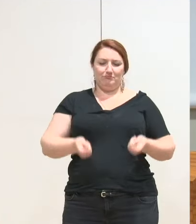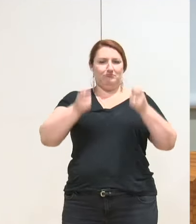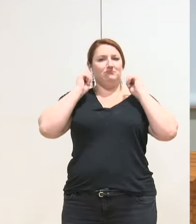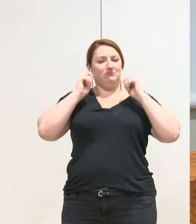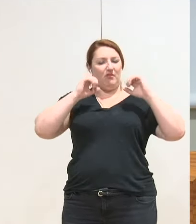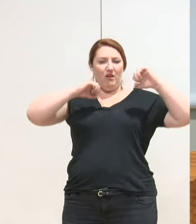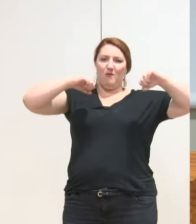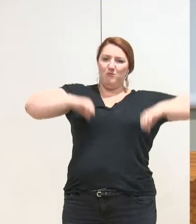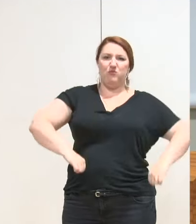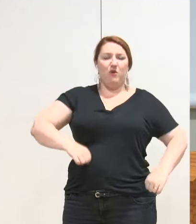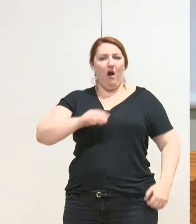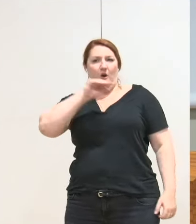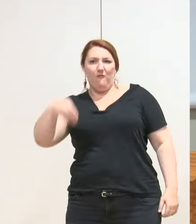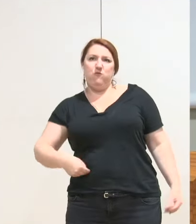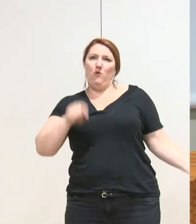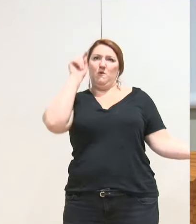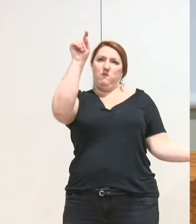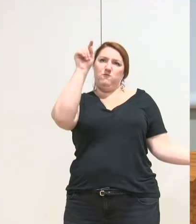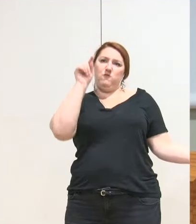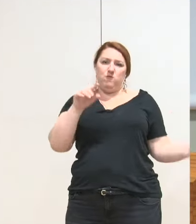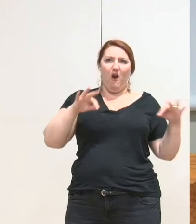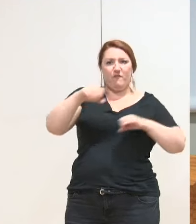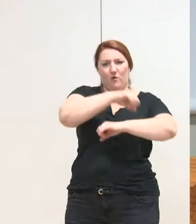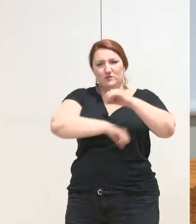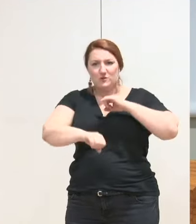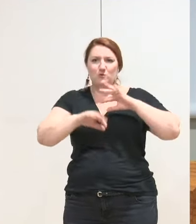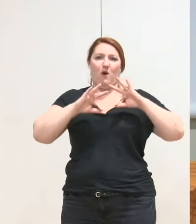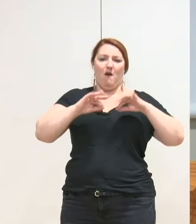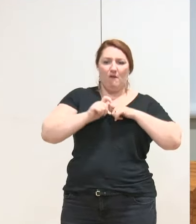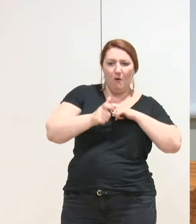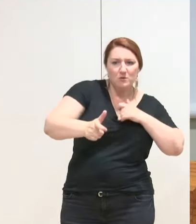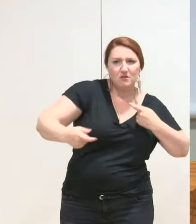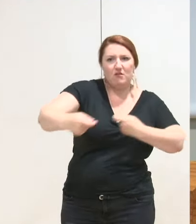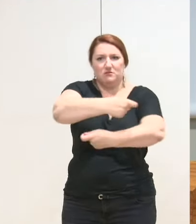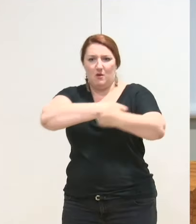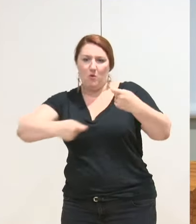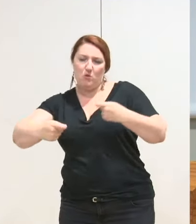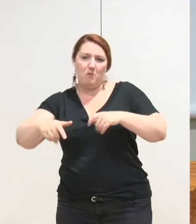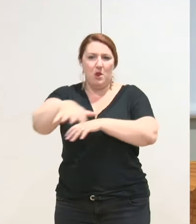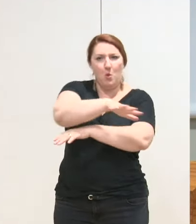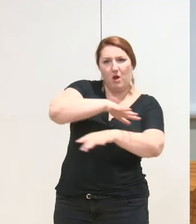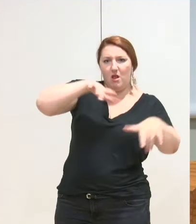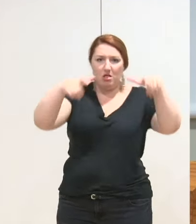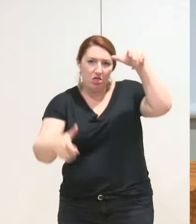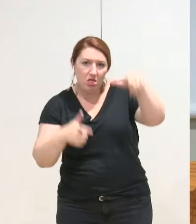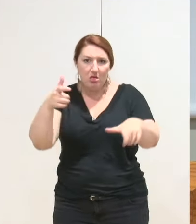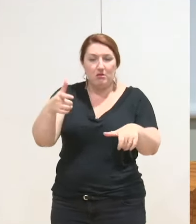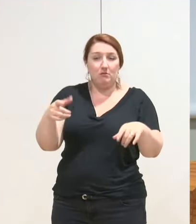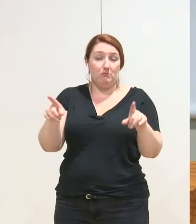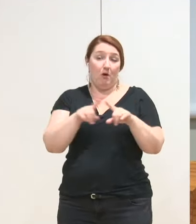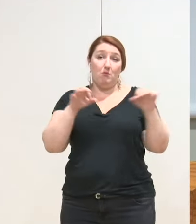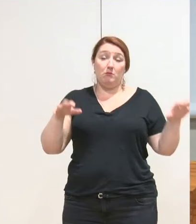matière d'organisation et d'impact sur l'économie locale et en même temps immédiatement d'en retirer à ceux qui en